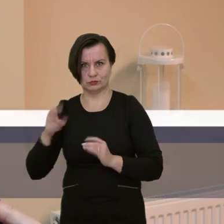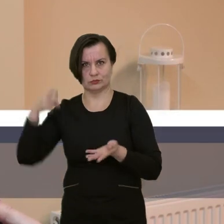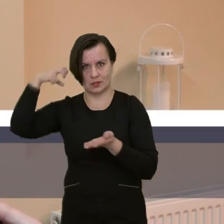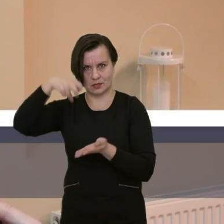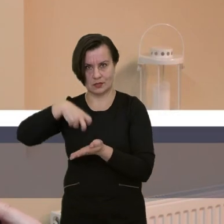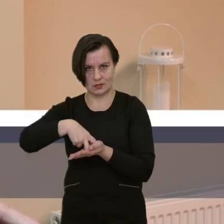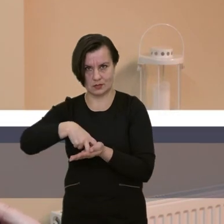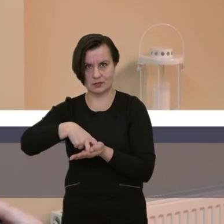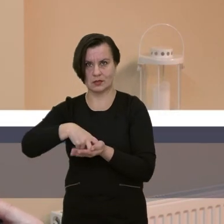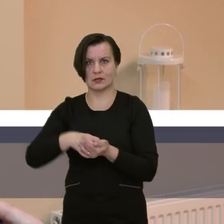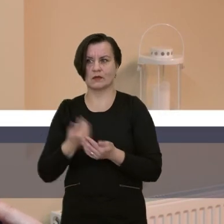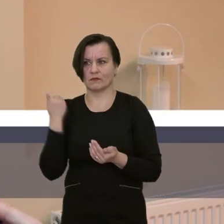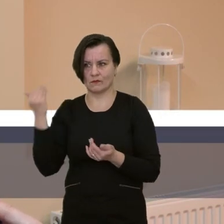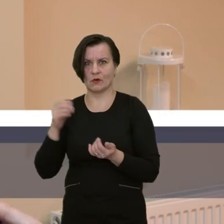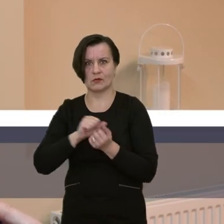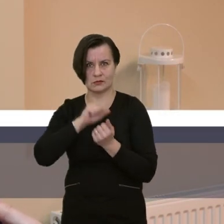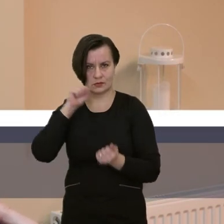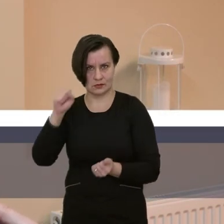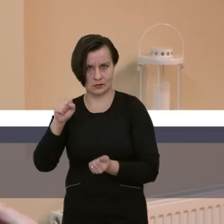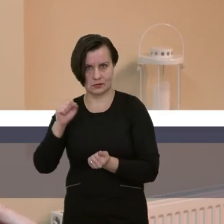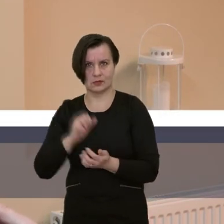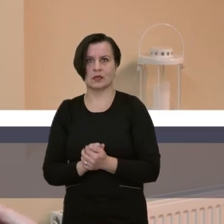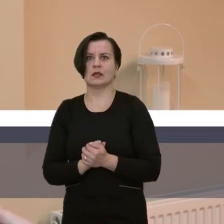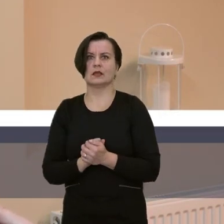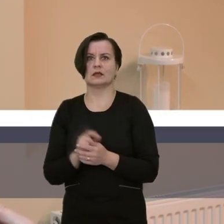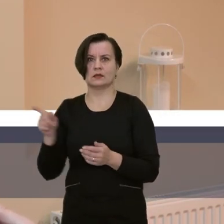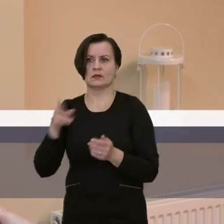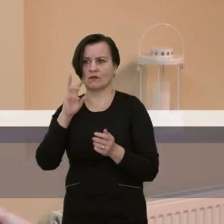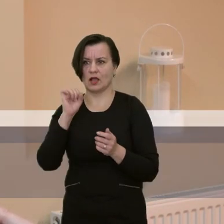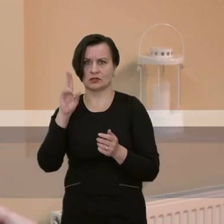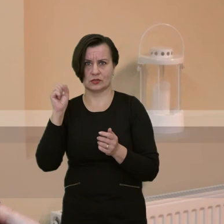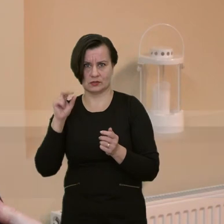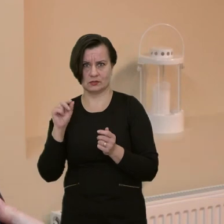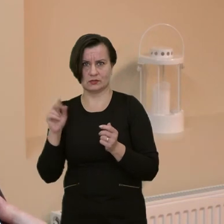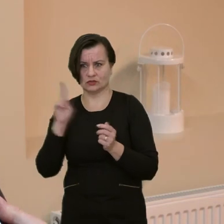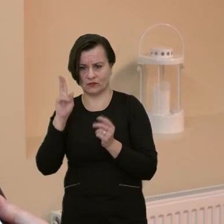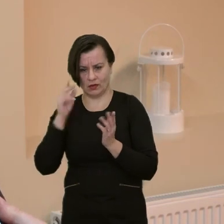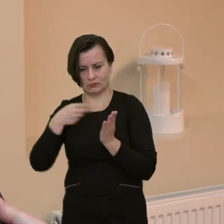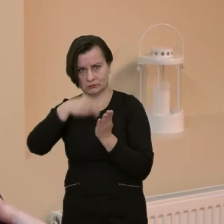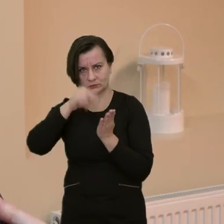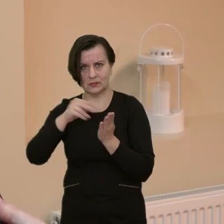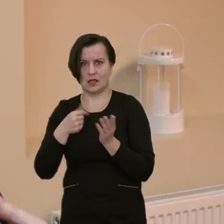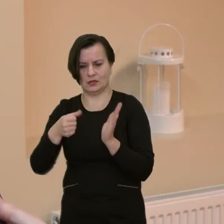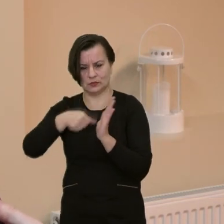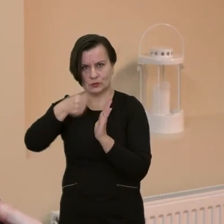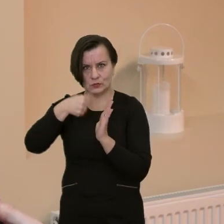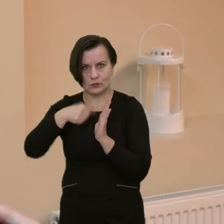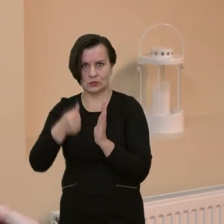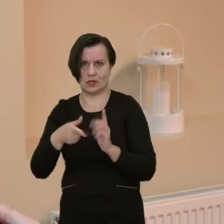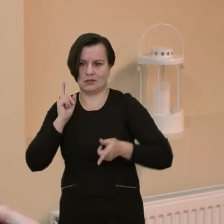įteisins sertifikavimą ir paruošim vašku marginimą, skutinėjimą ir natūraliais dažytais dažais. Na ir yra